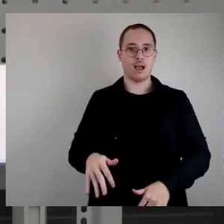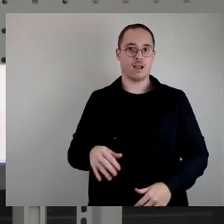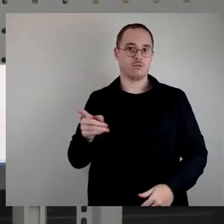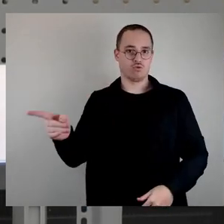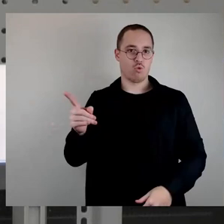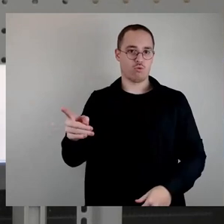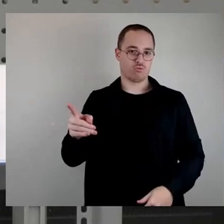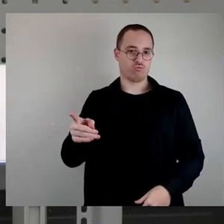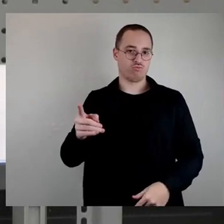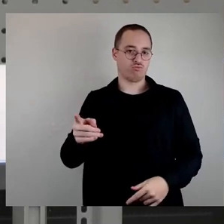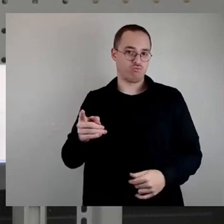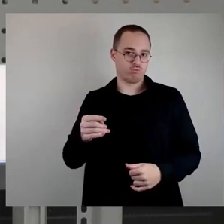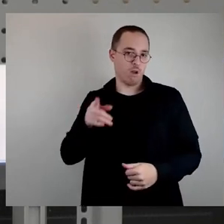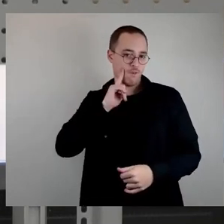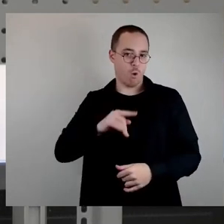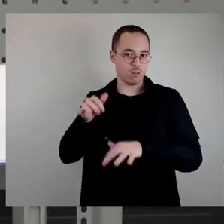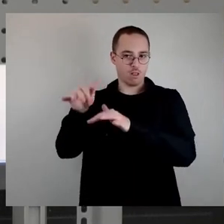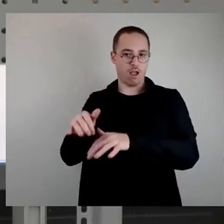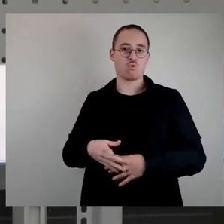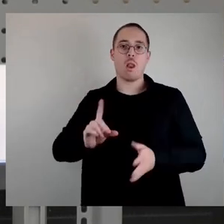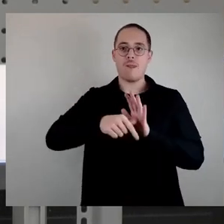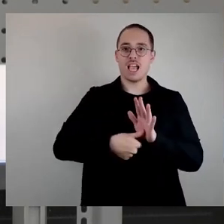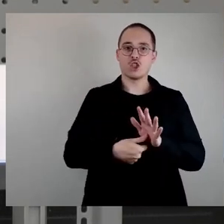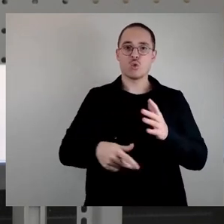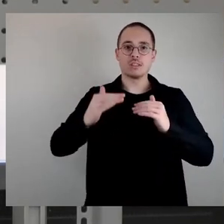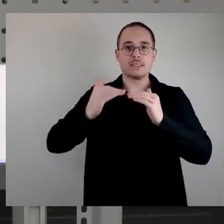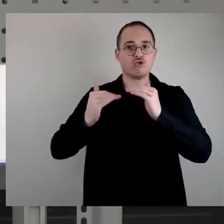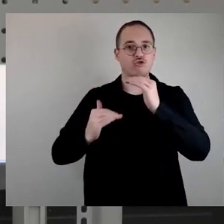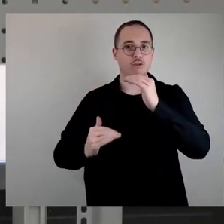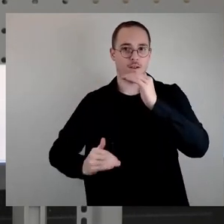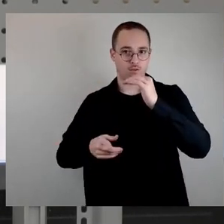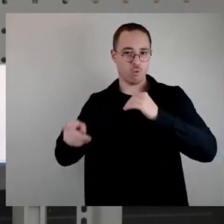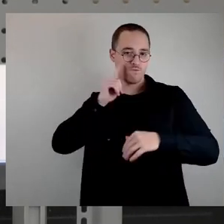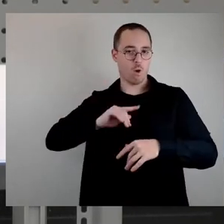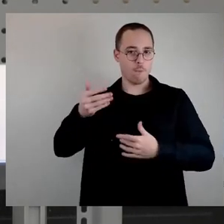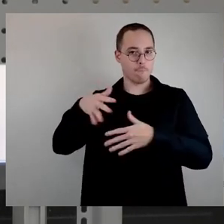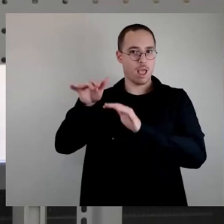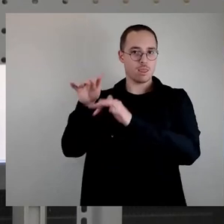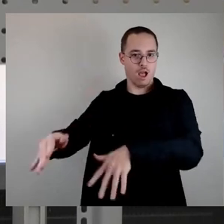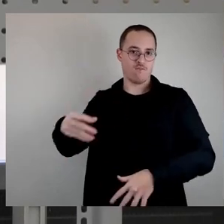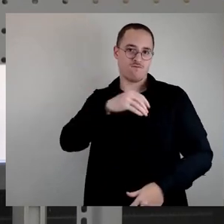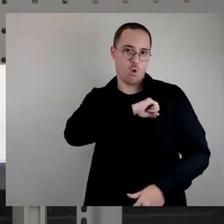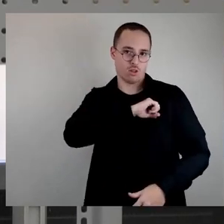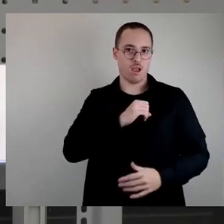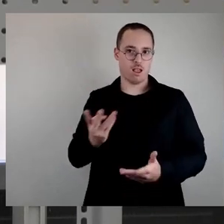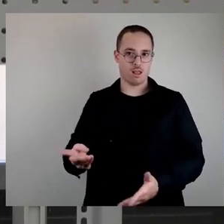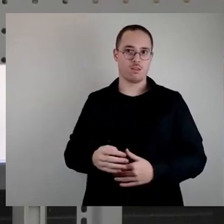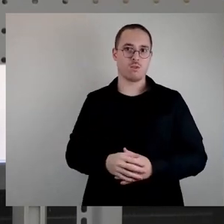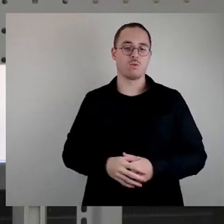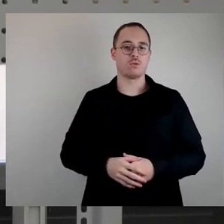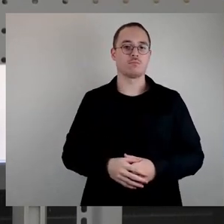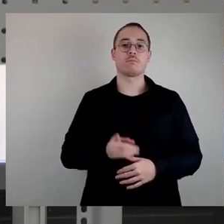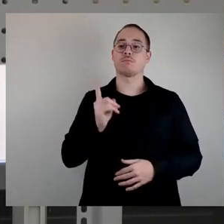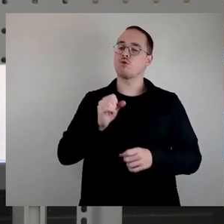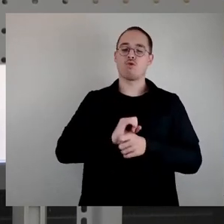Leistungsdichte scheinen die Frauen gegenüber den Männern schon heute im Vorteil zu sein. Dennoch sehe ich es grundsätzlich genauso, das hatte ich ja bereits gesagt,